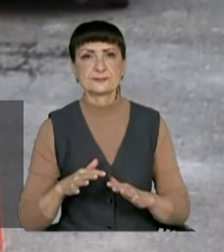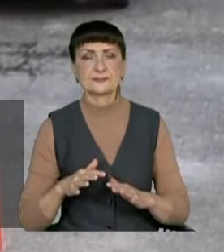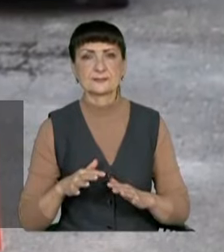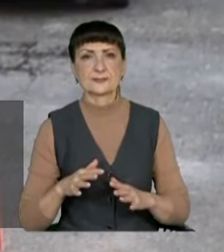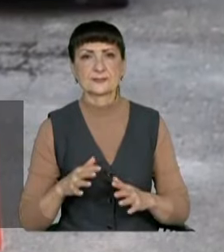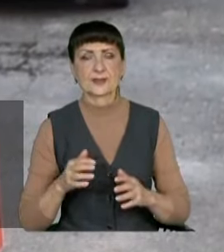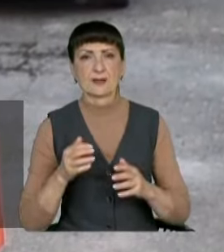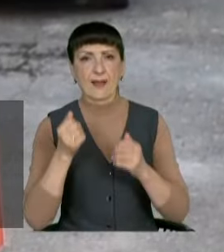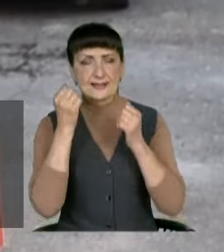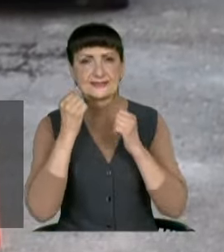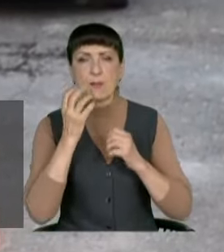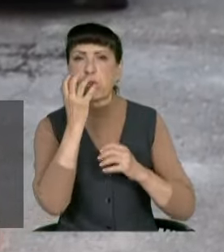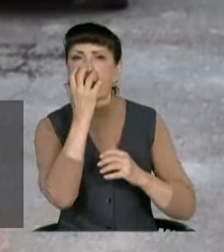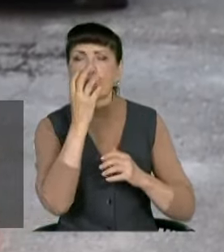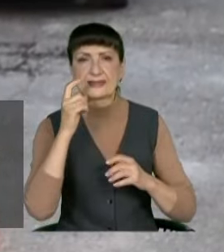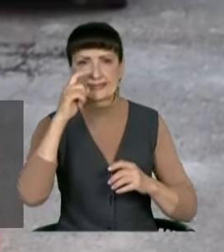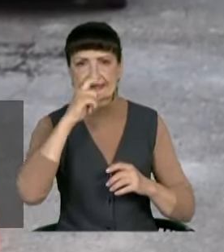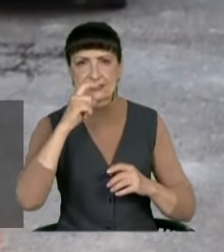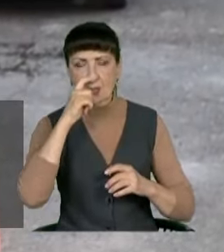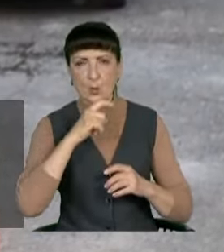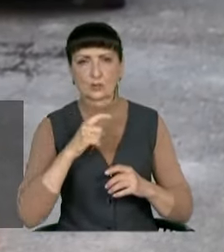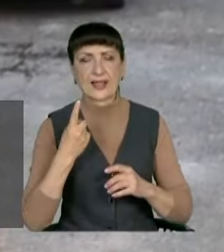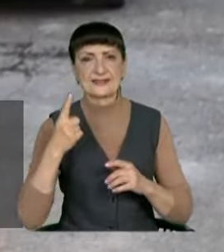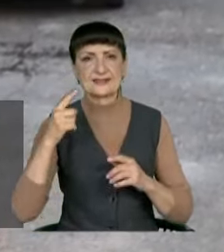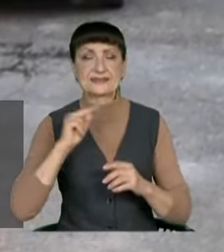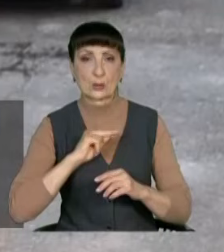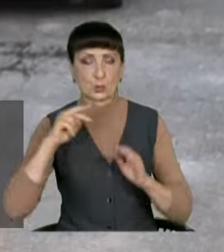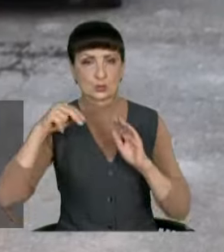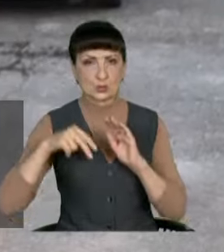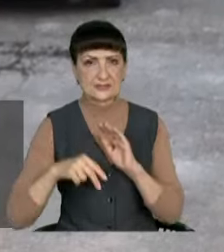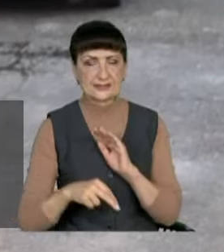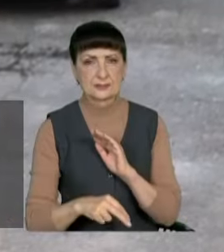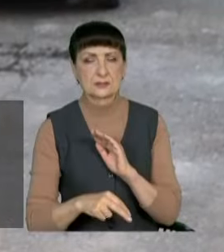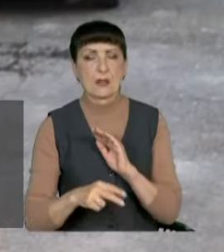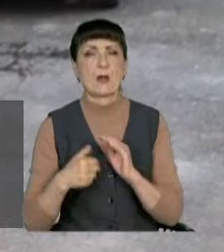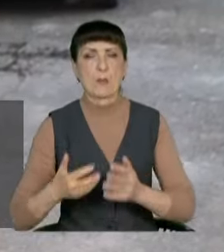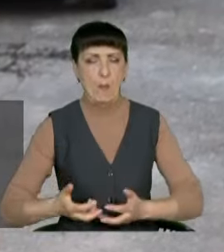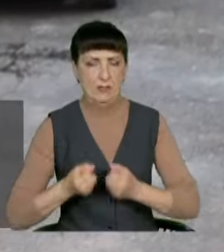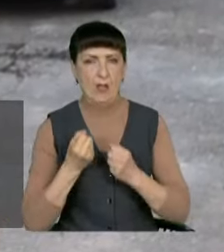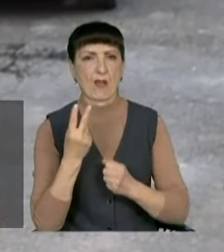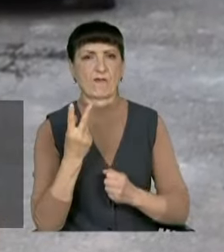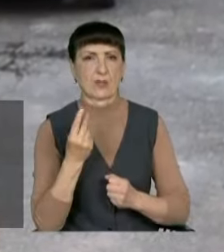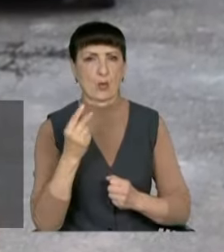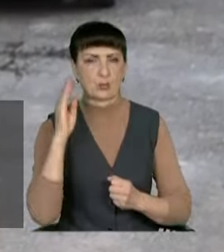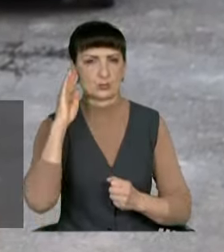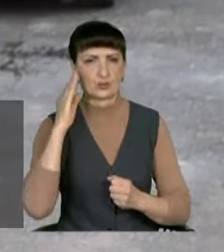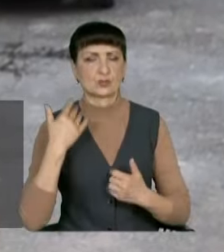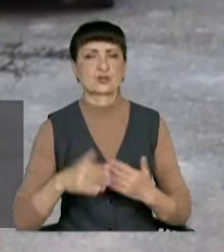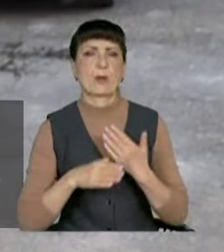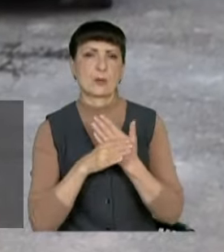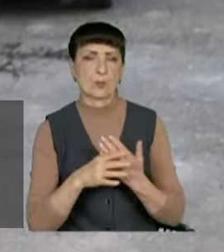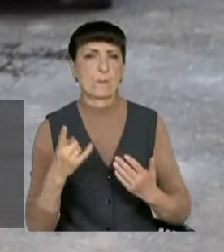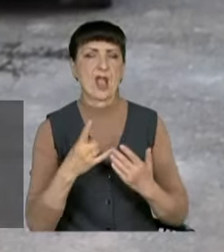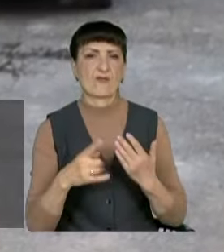баллоны с кислородом, один сотрудник спустился, и мы подняли второго, оказали первую